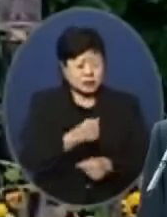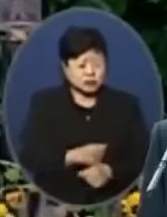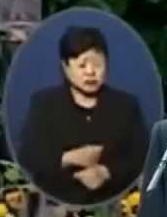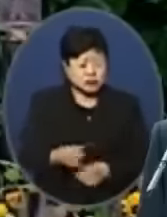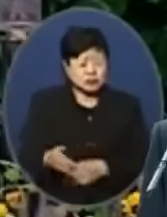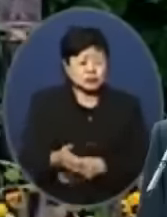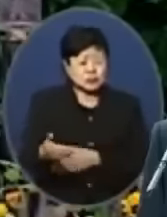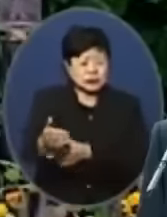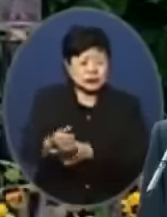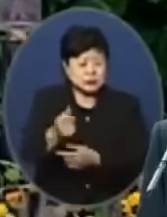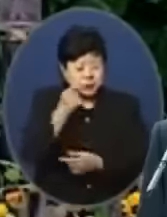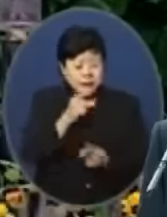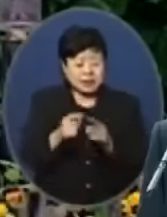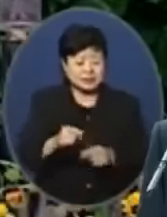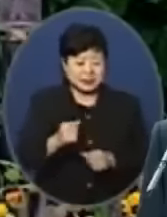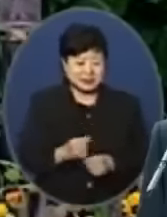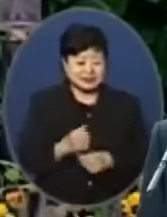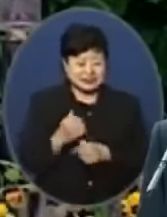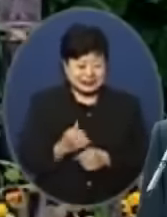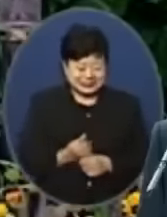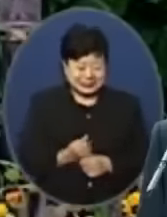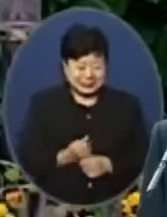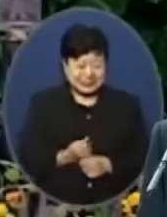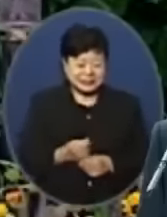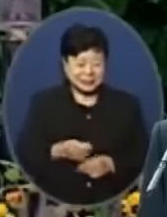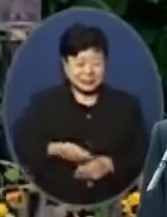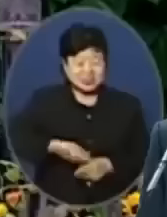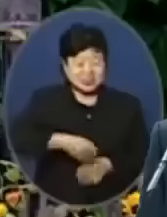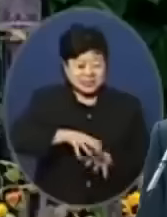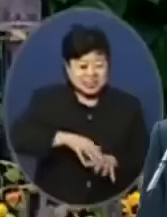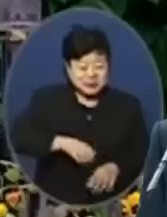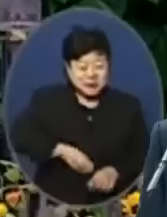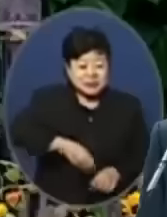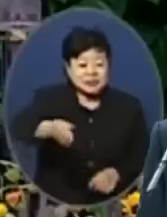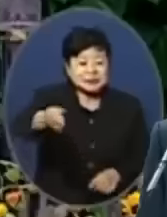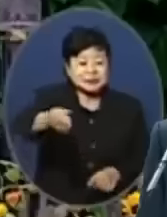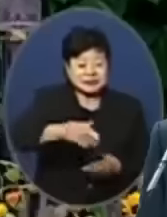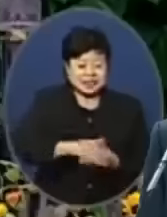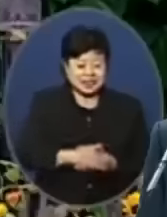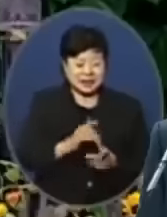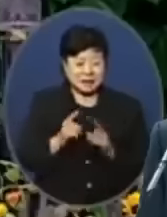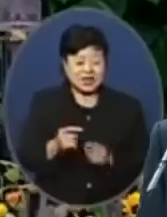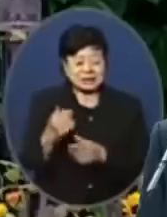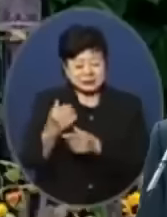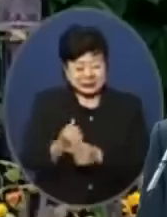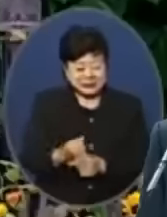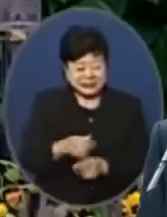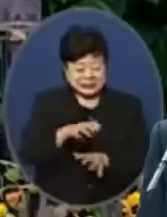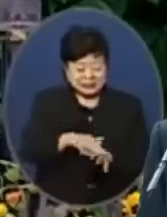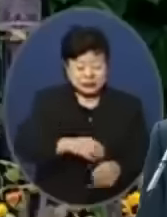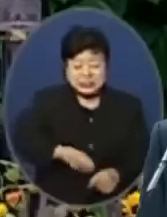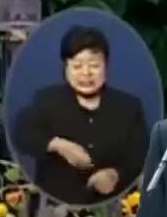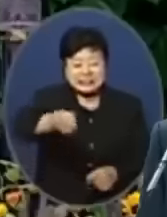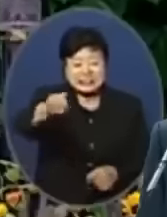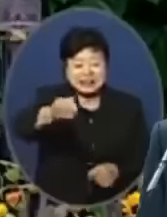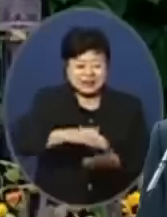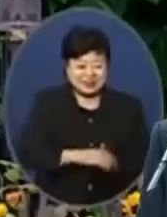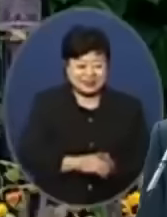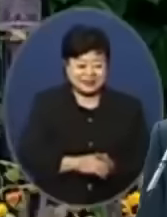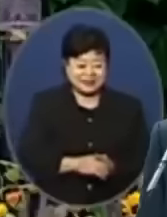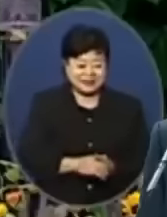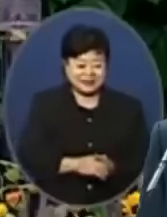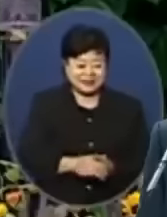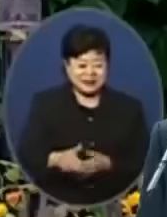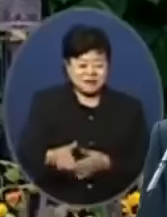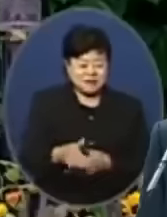잡은 것이 없지만 말씀에 의지하여 내가 그물을 내리리다. 말씀을 들으니까, 말씀에 의지해서 그물을 내리니까